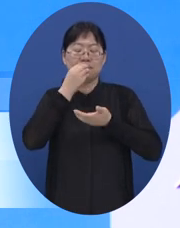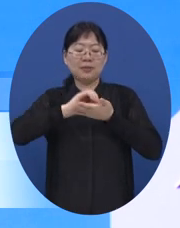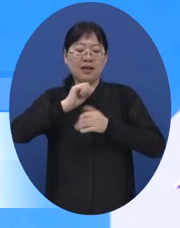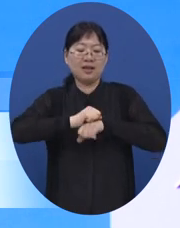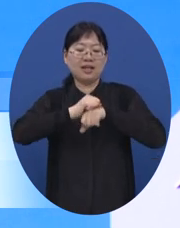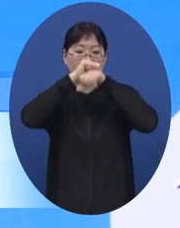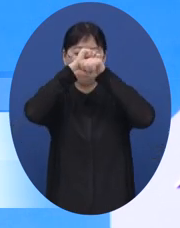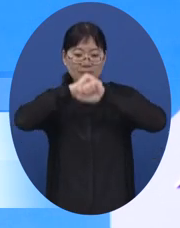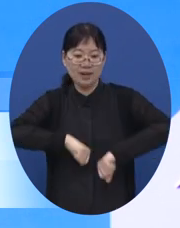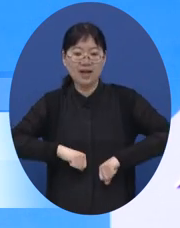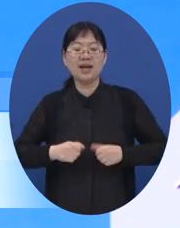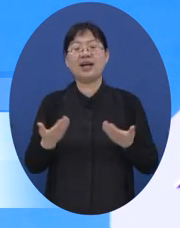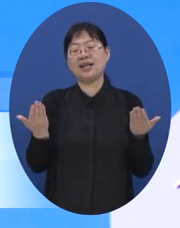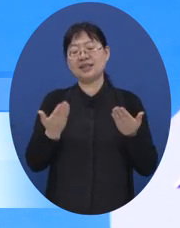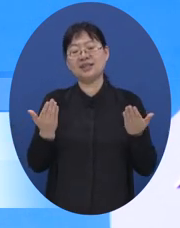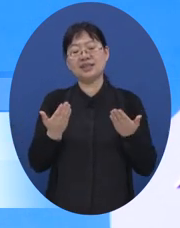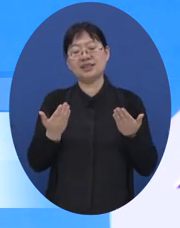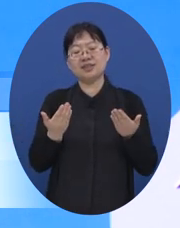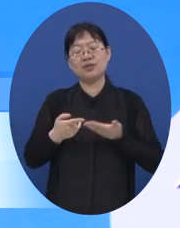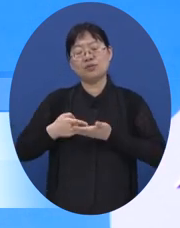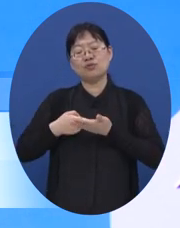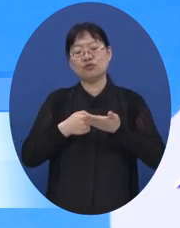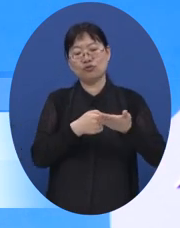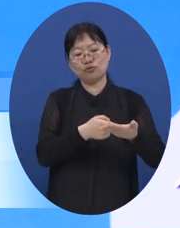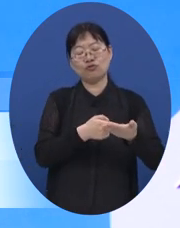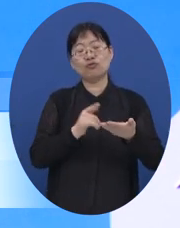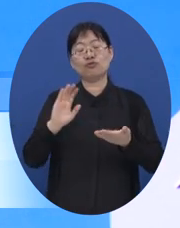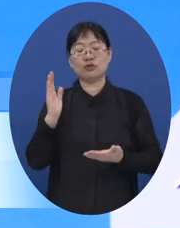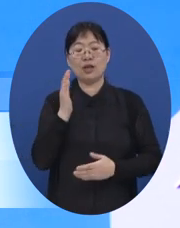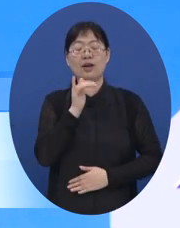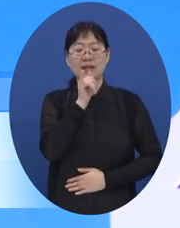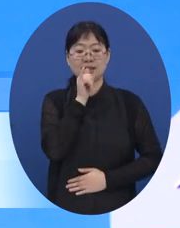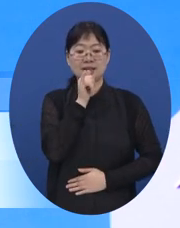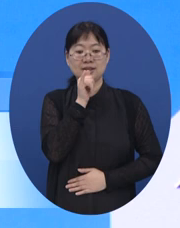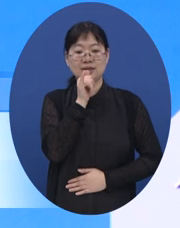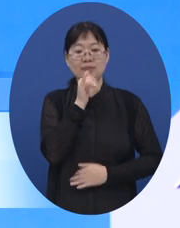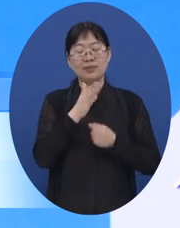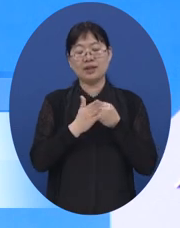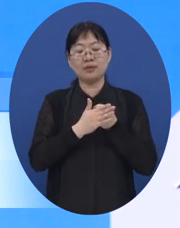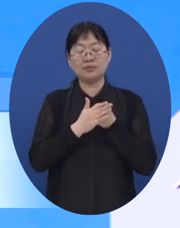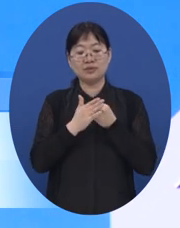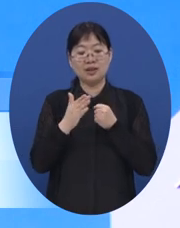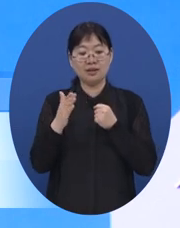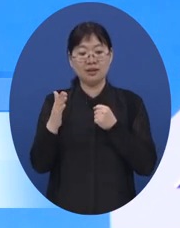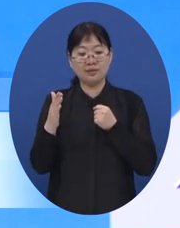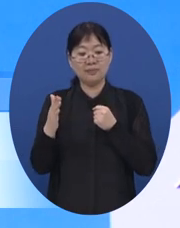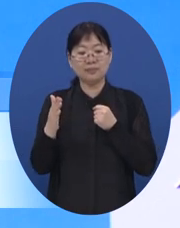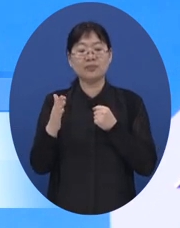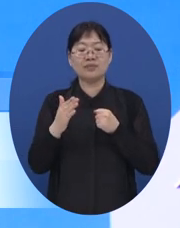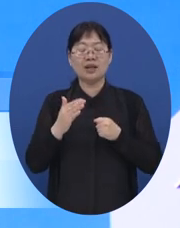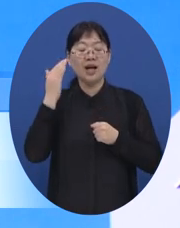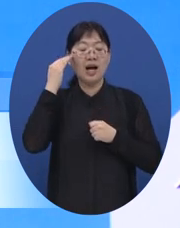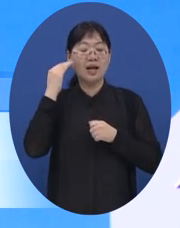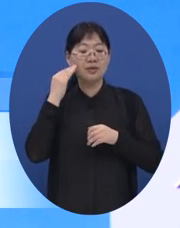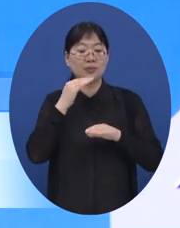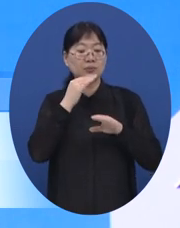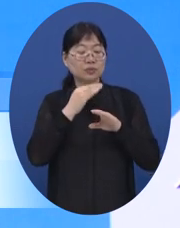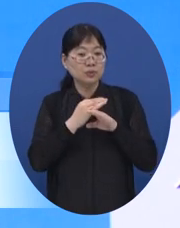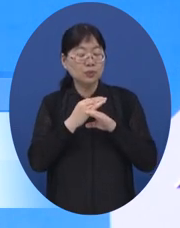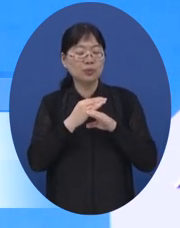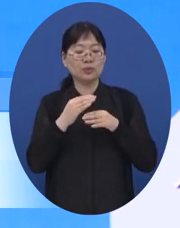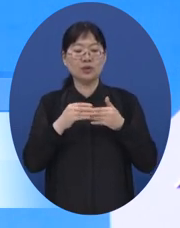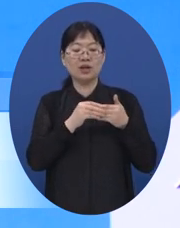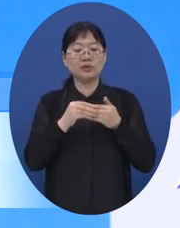뭐 땐 집어 n 인 창 지부 날 하빈 x